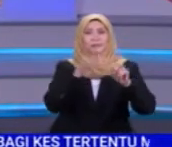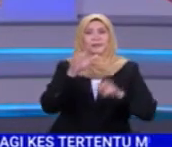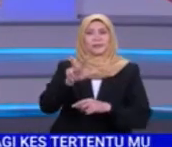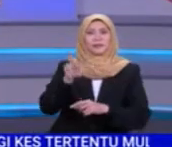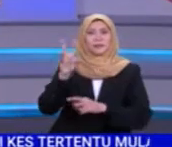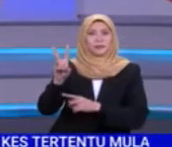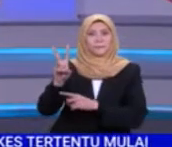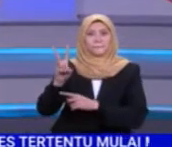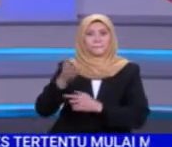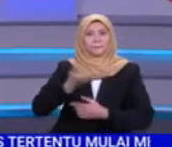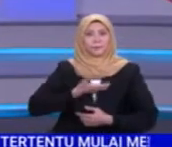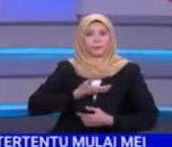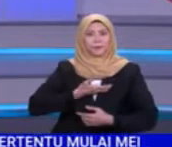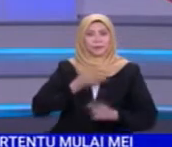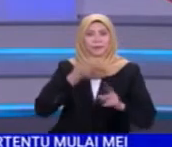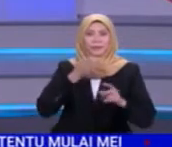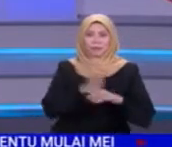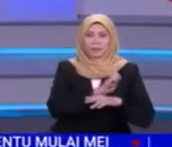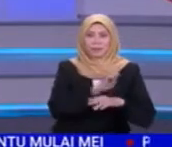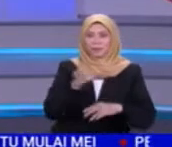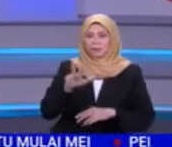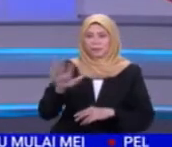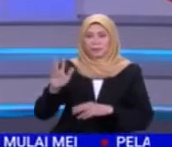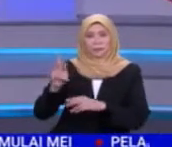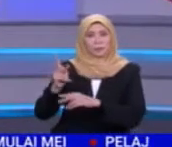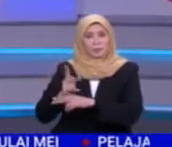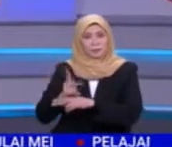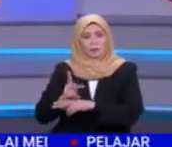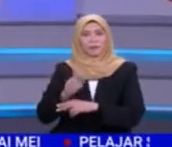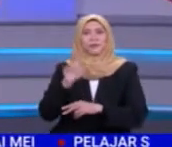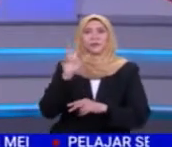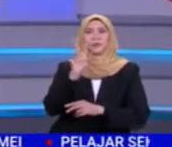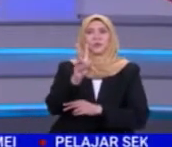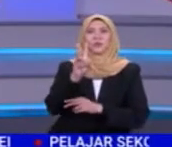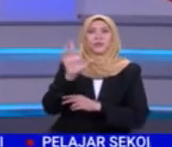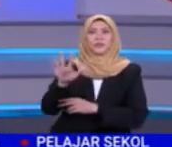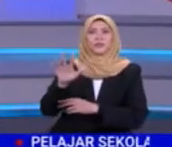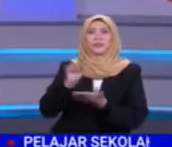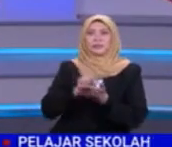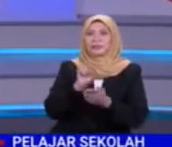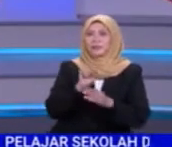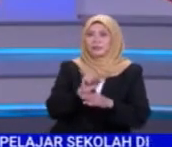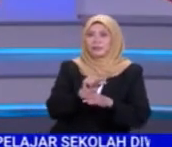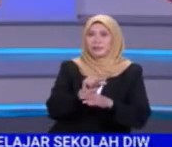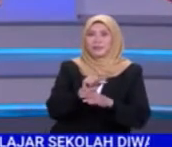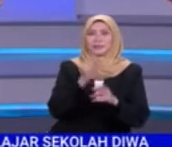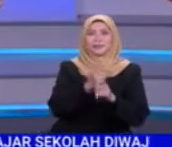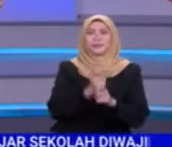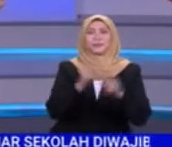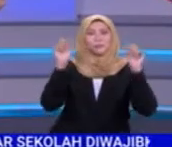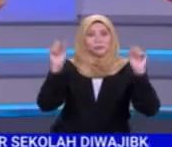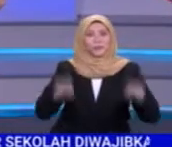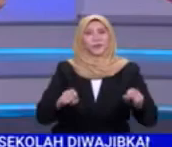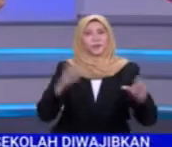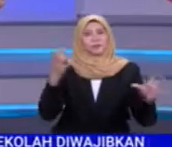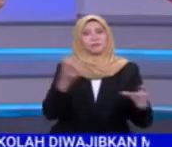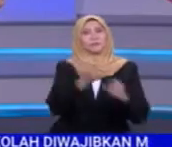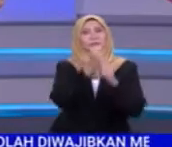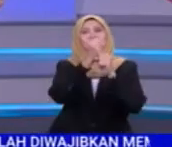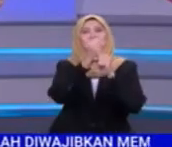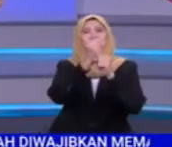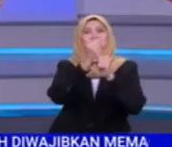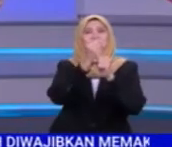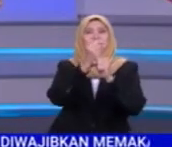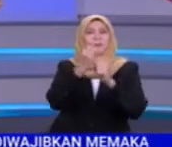36 tinggal Mas 35 perak dan 75 gangseyan ditetapkan mampu untuk dicapai oleh